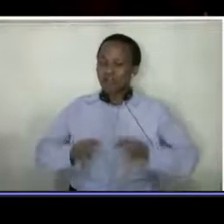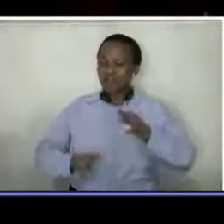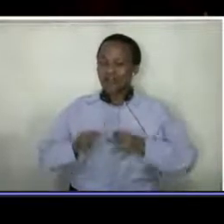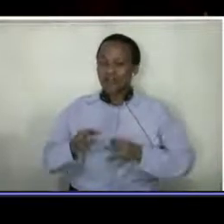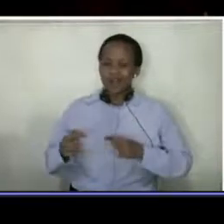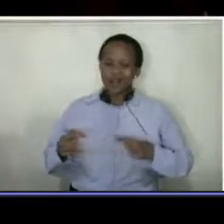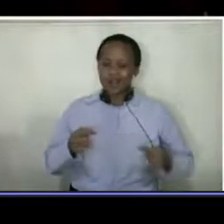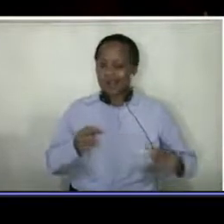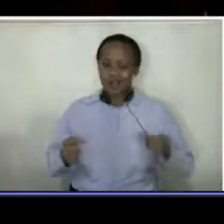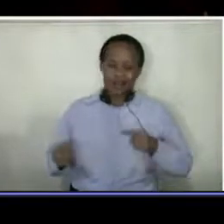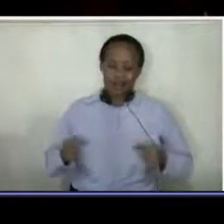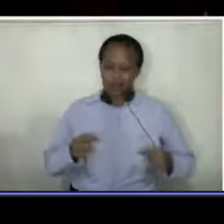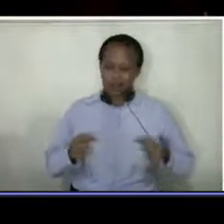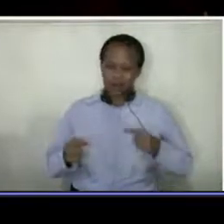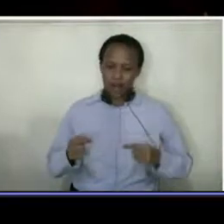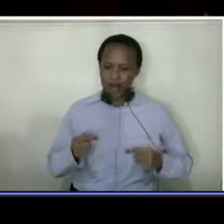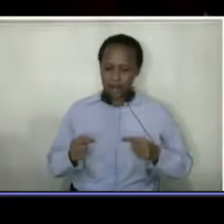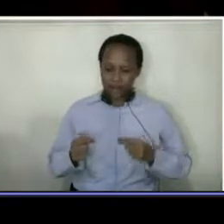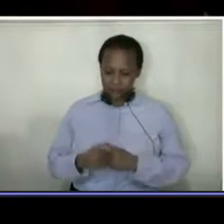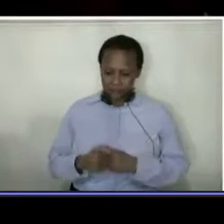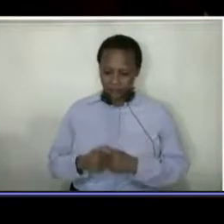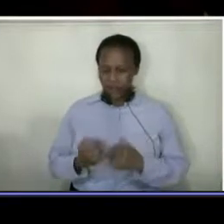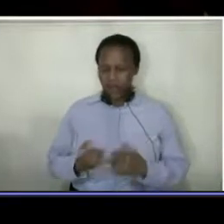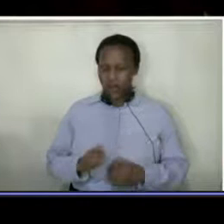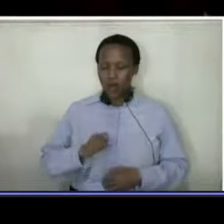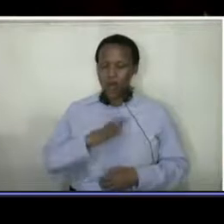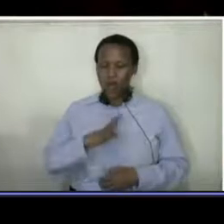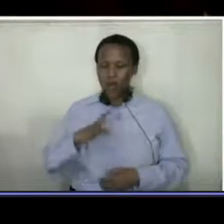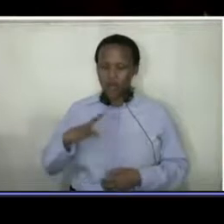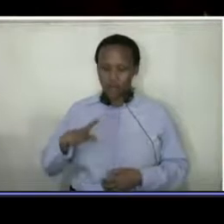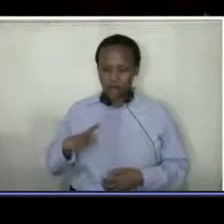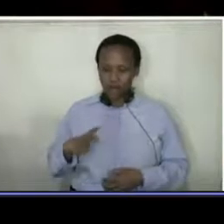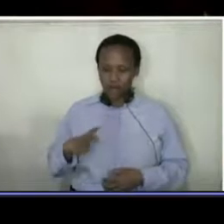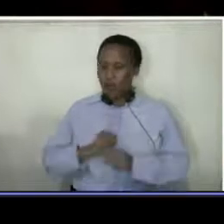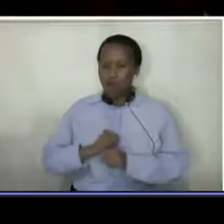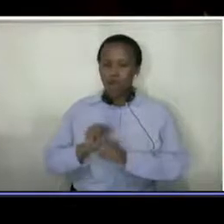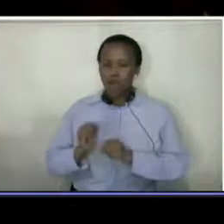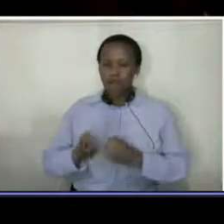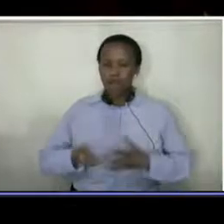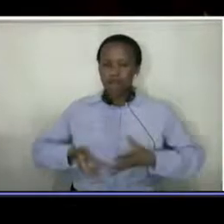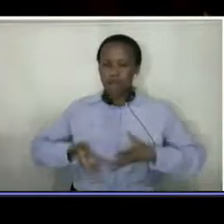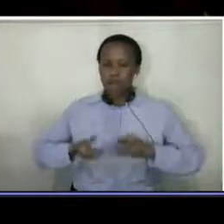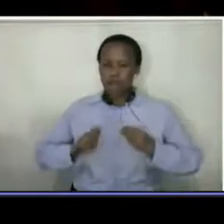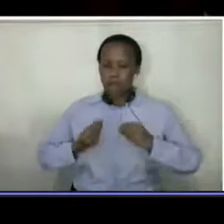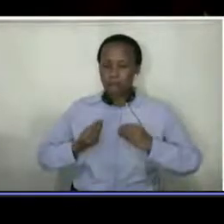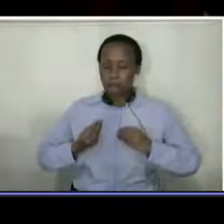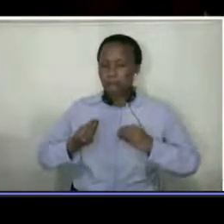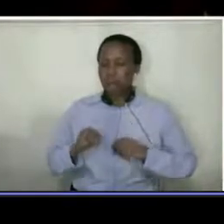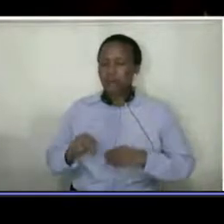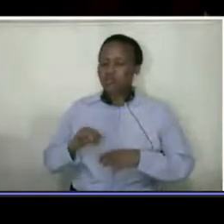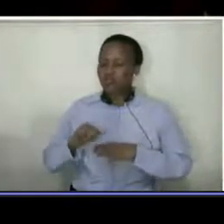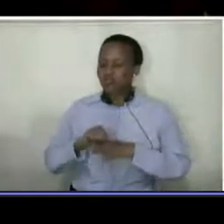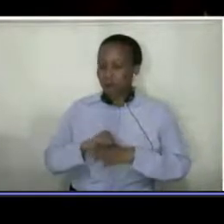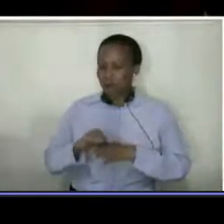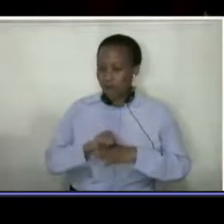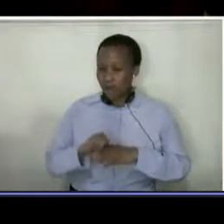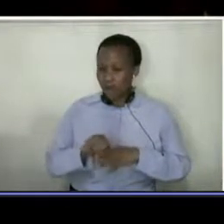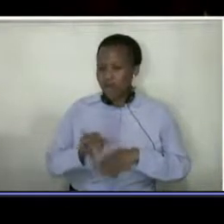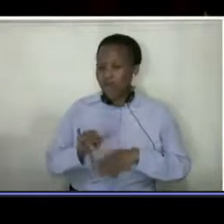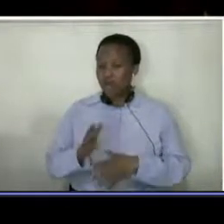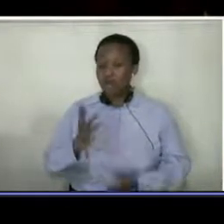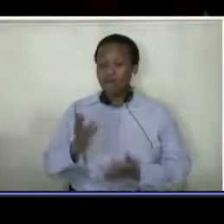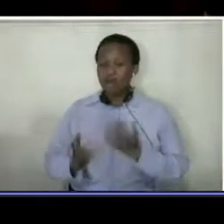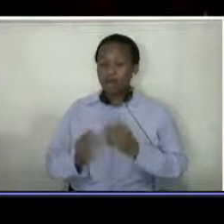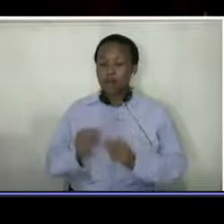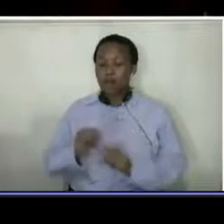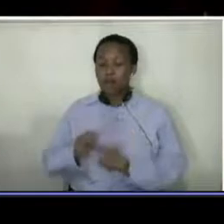sibe singenzi lutho ukwalekelela ngolwazi. Nokho kuseza ezinye izinguquko komasipala ngenxa yezimo